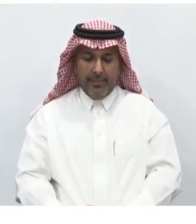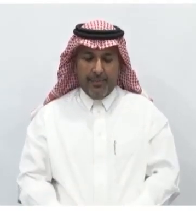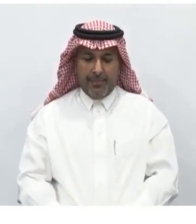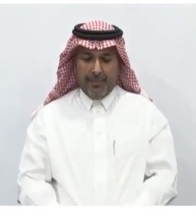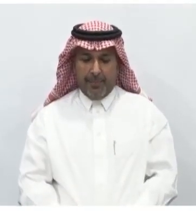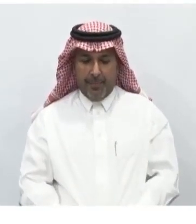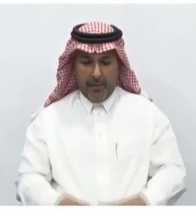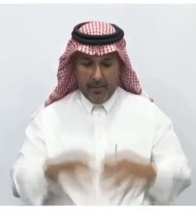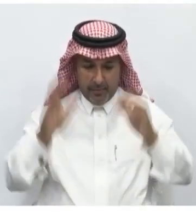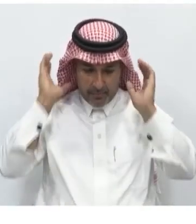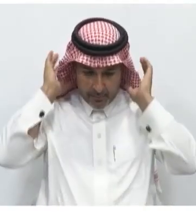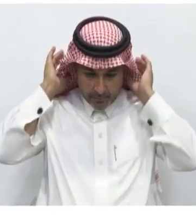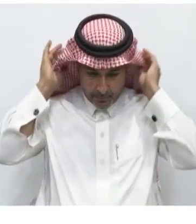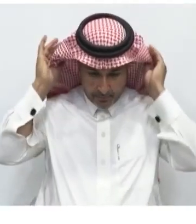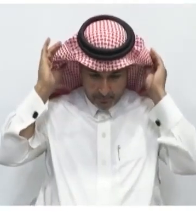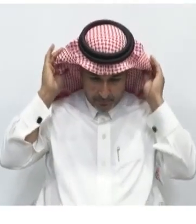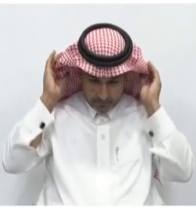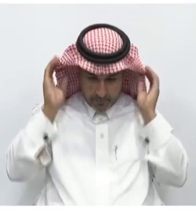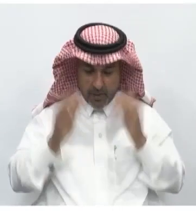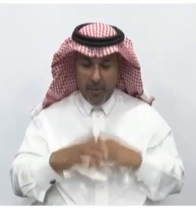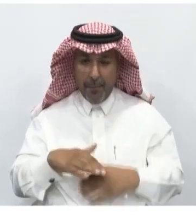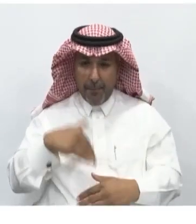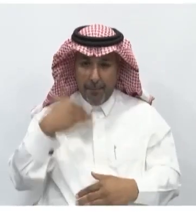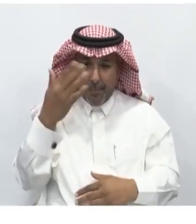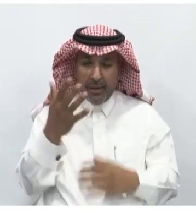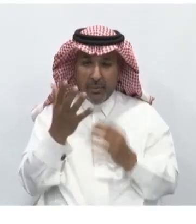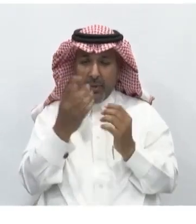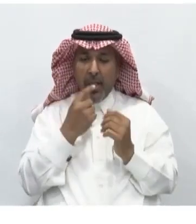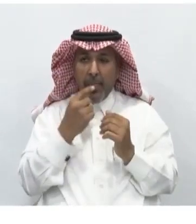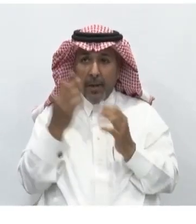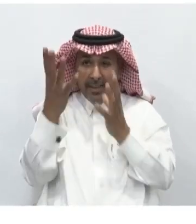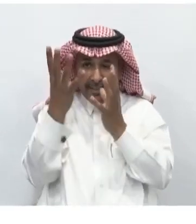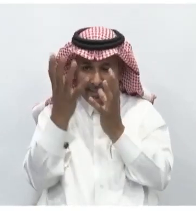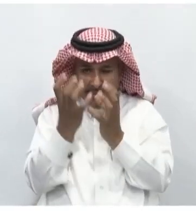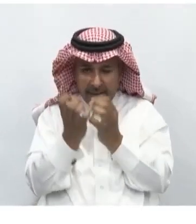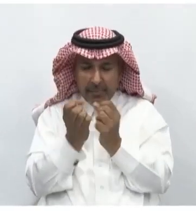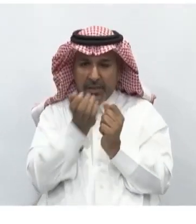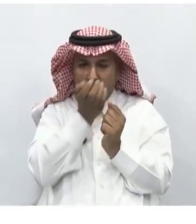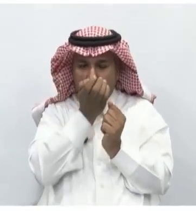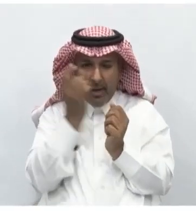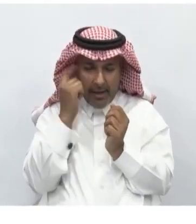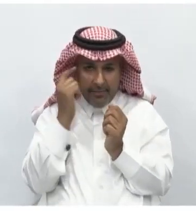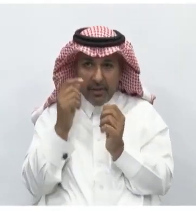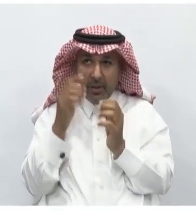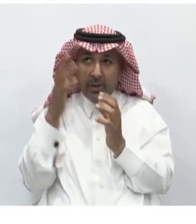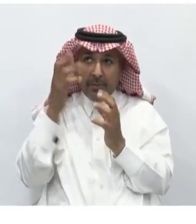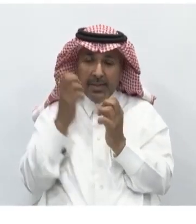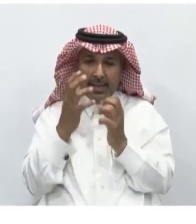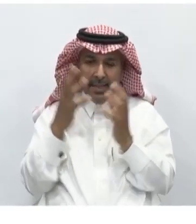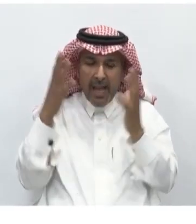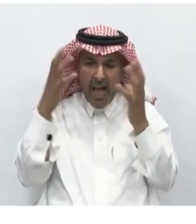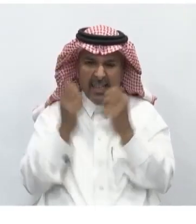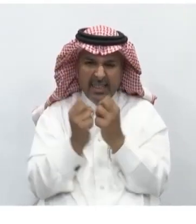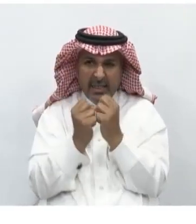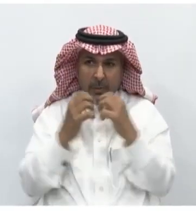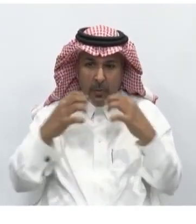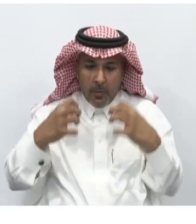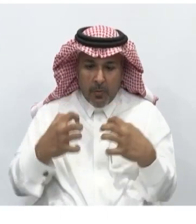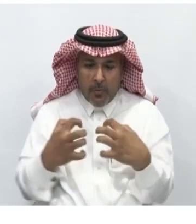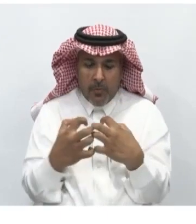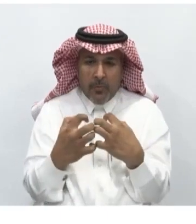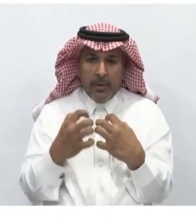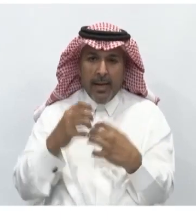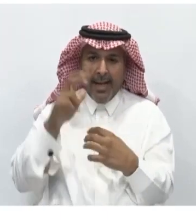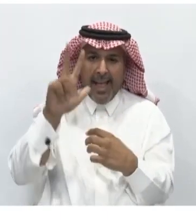ماء التبلور العشرة. وخلال ذلك عندما تذوب تمتص الطاقة. إذًا ذابت